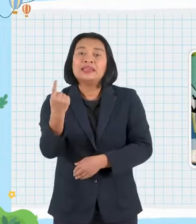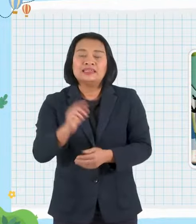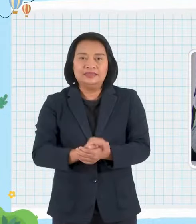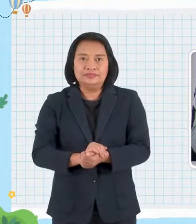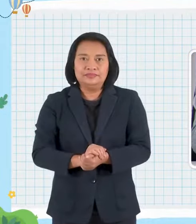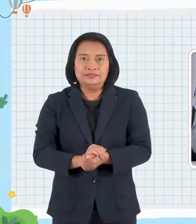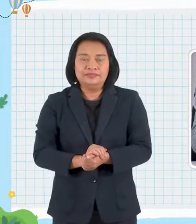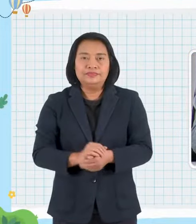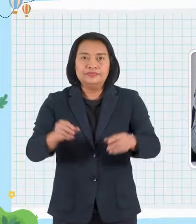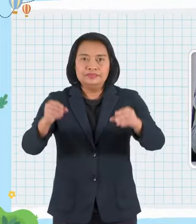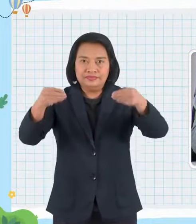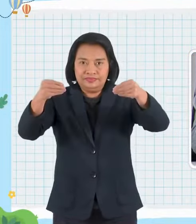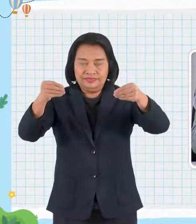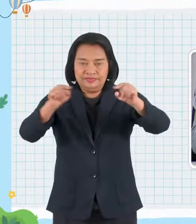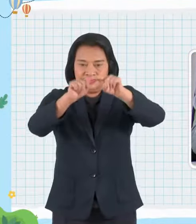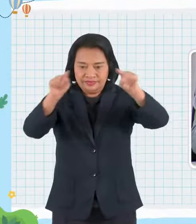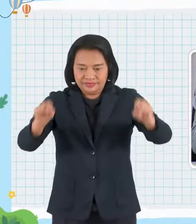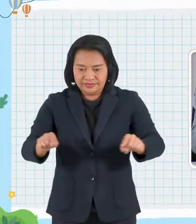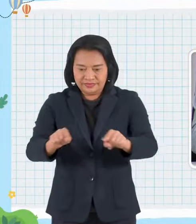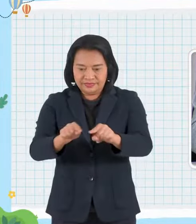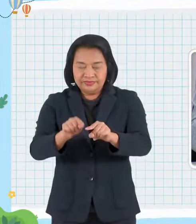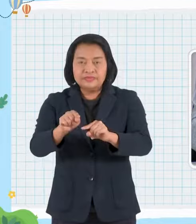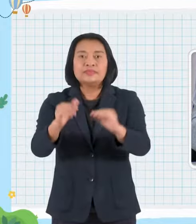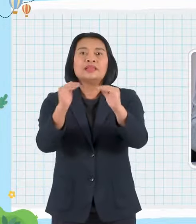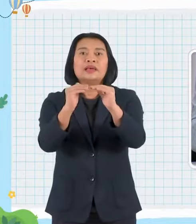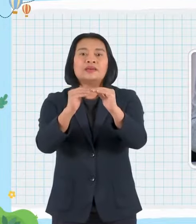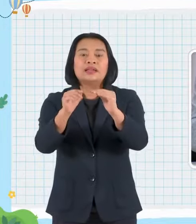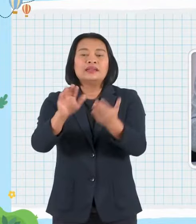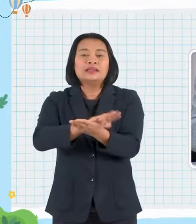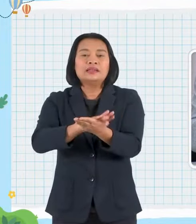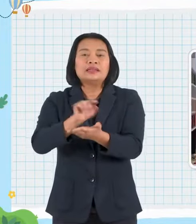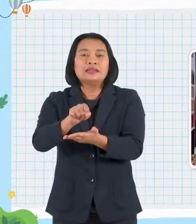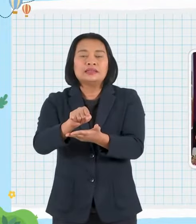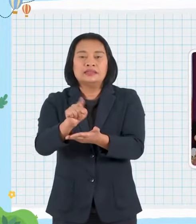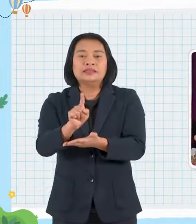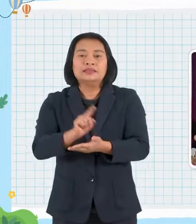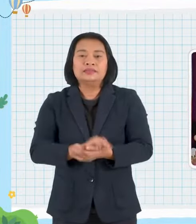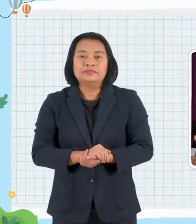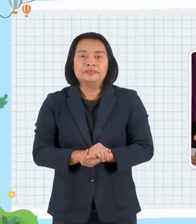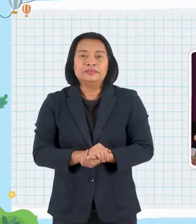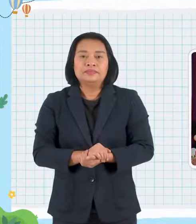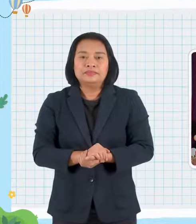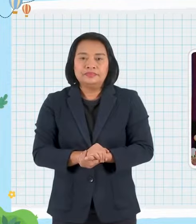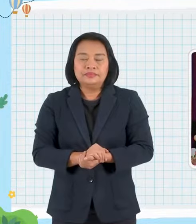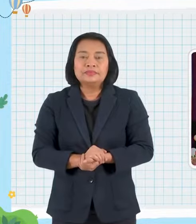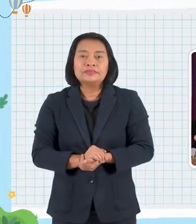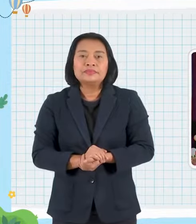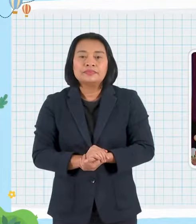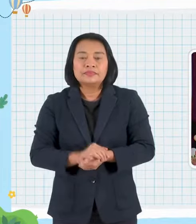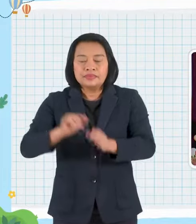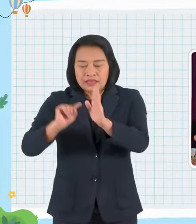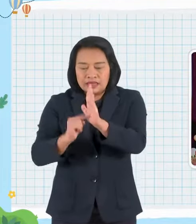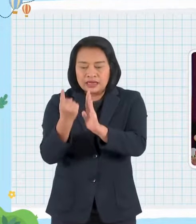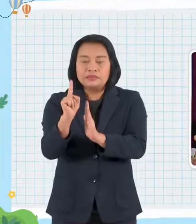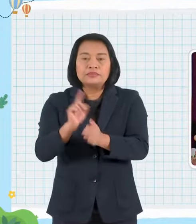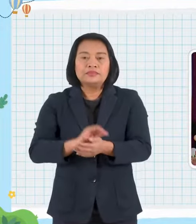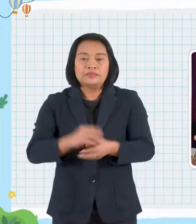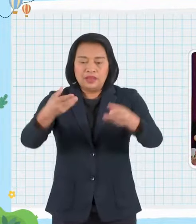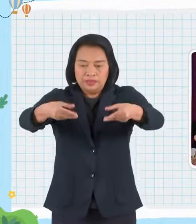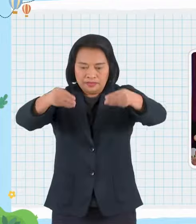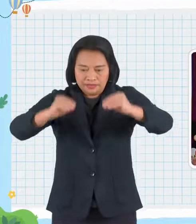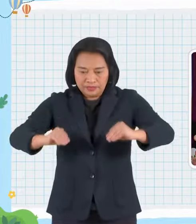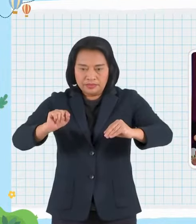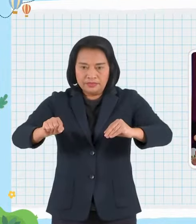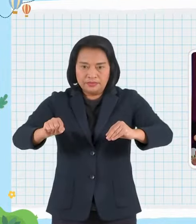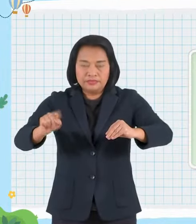ระดาษสี่เหลี่ยมจัตุรัสแบบนี้เอาละมาพับกันเลยเริ่มจากพับครึ่งพับครึ่ง